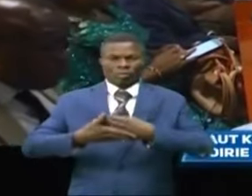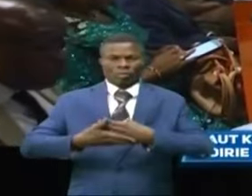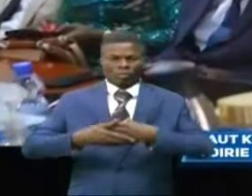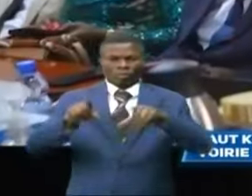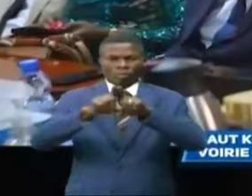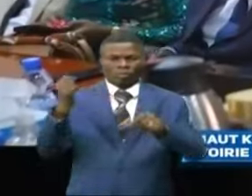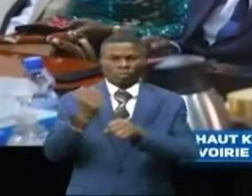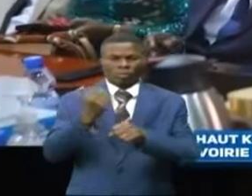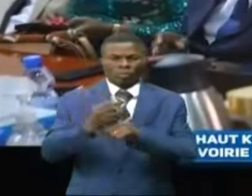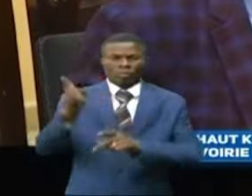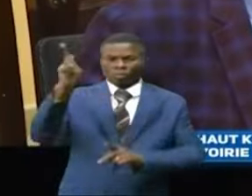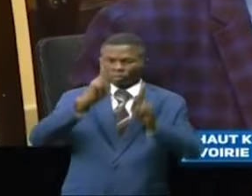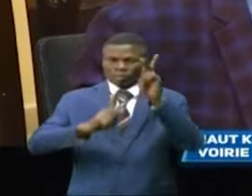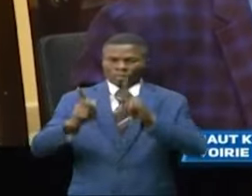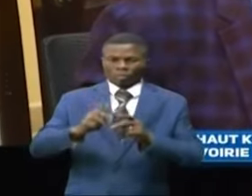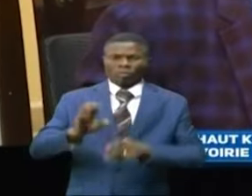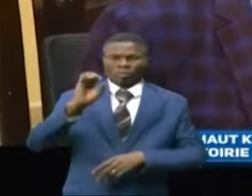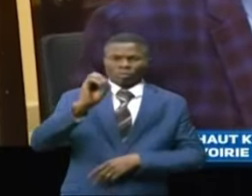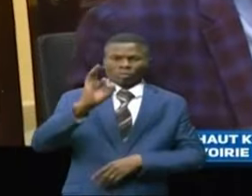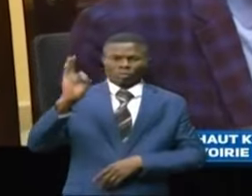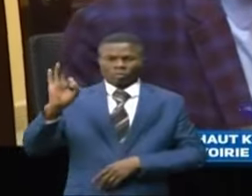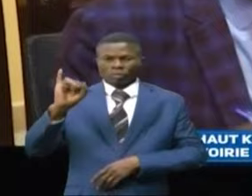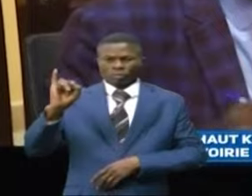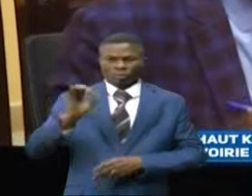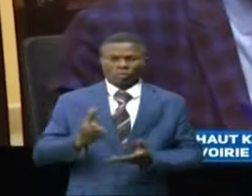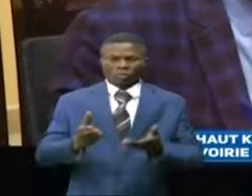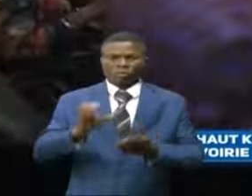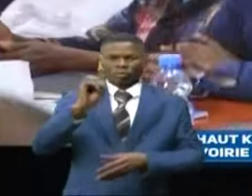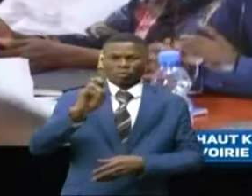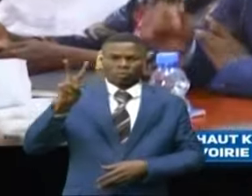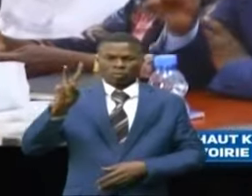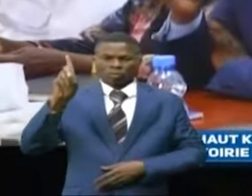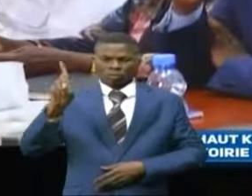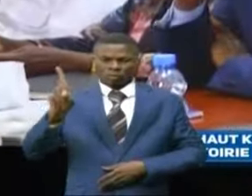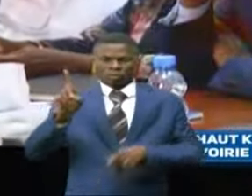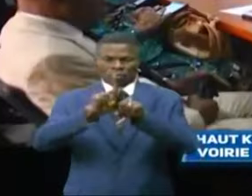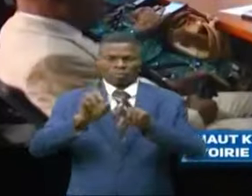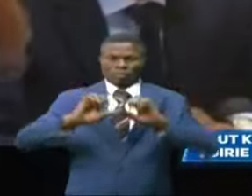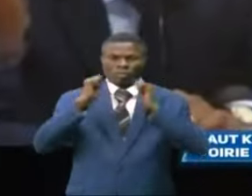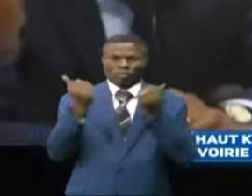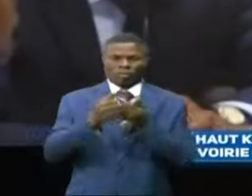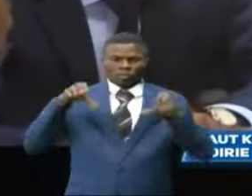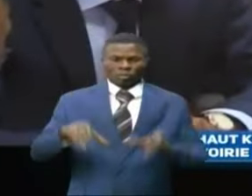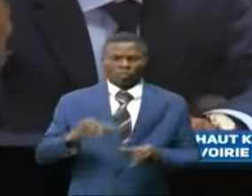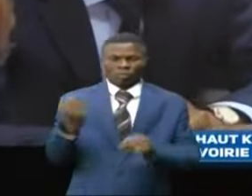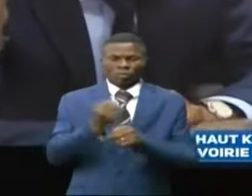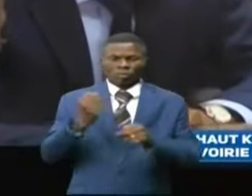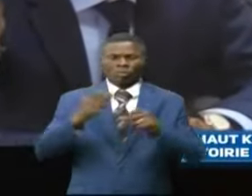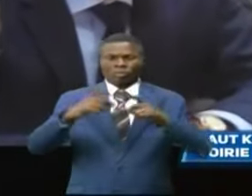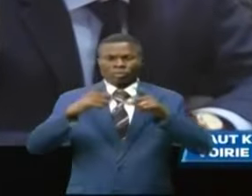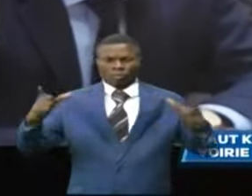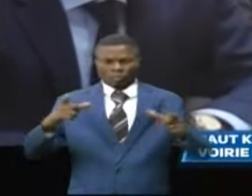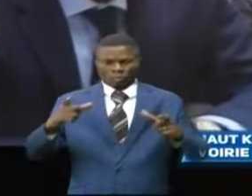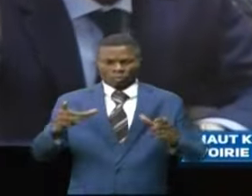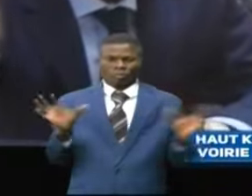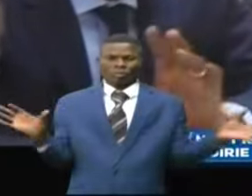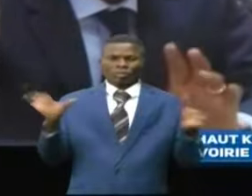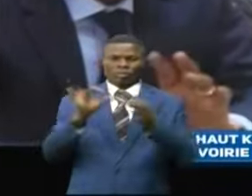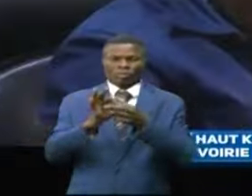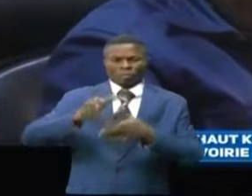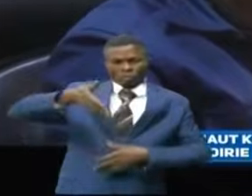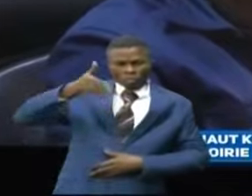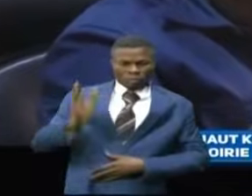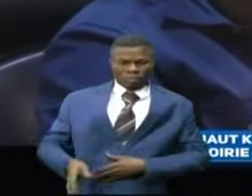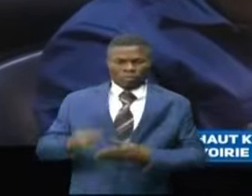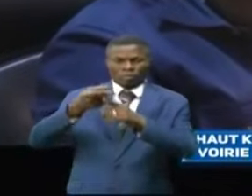et Travaux Publics, de l'Office des routes, de l'OVD ainsi que ceux de l'Agence congolaise des grands travaux se sont associés aux experts